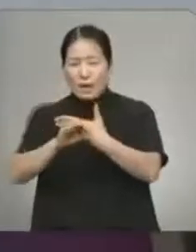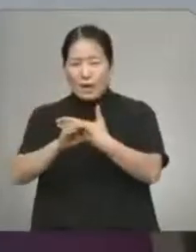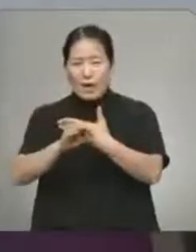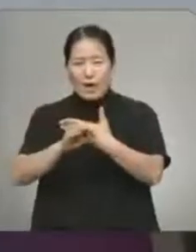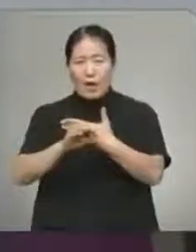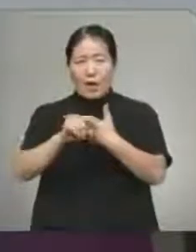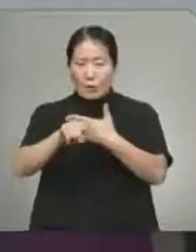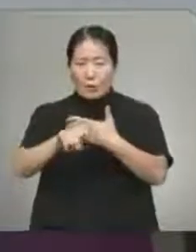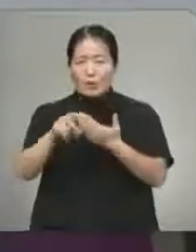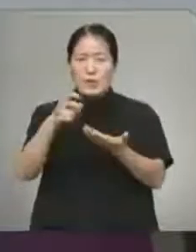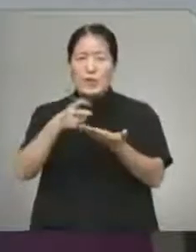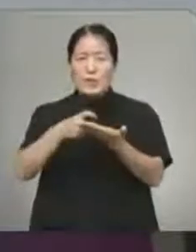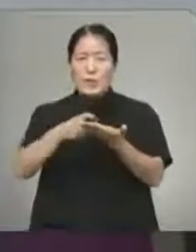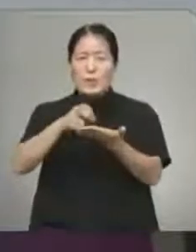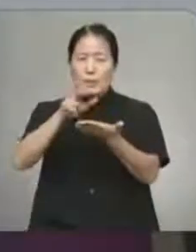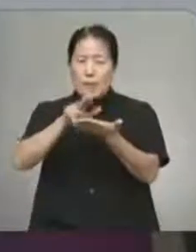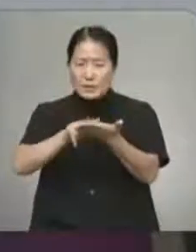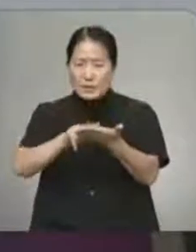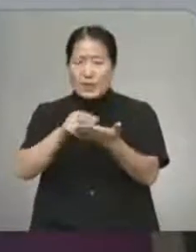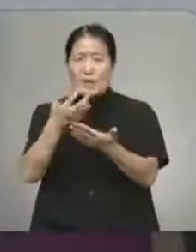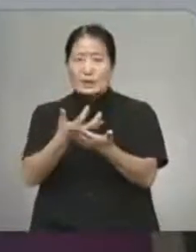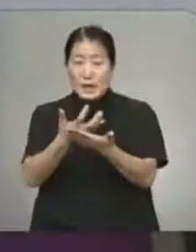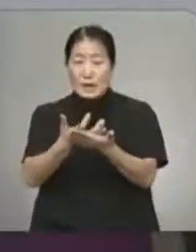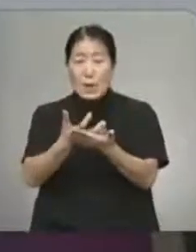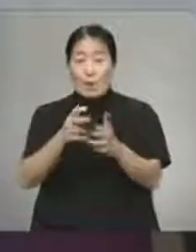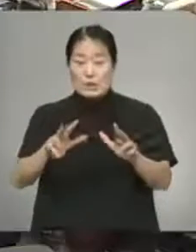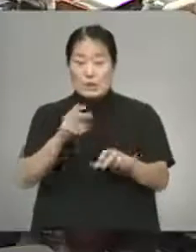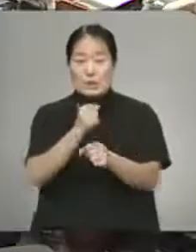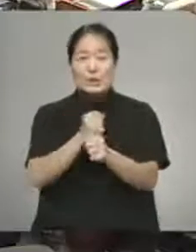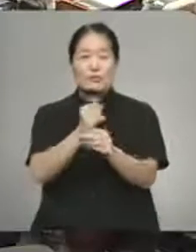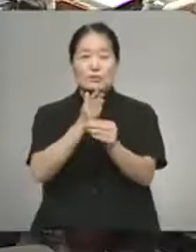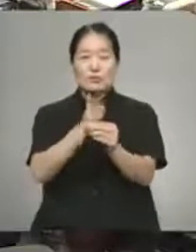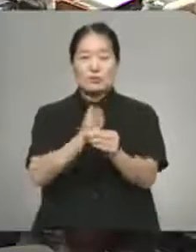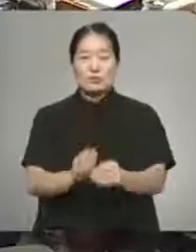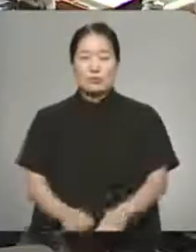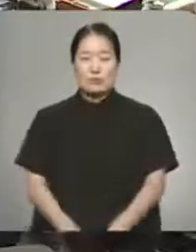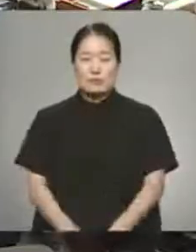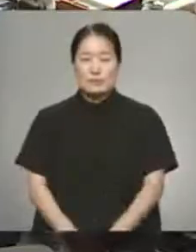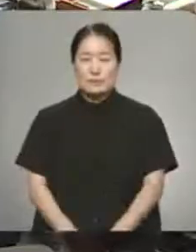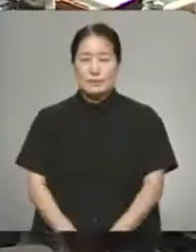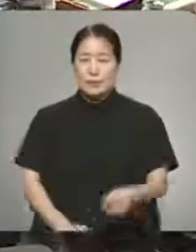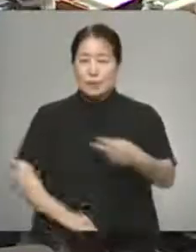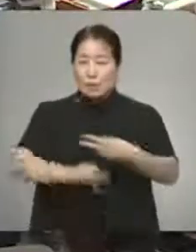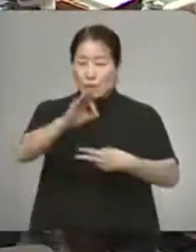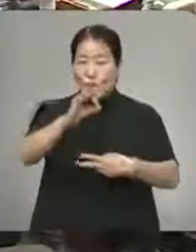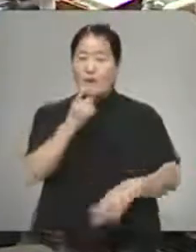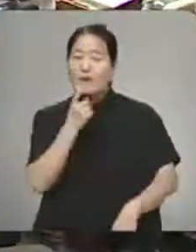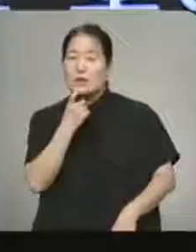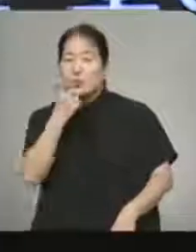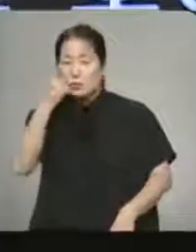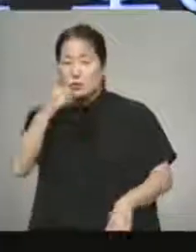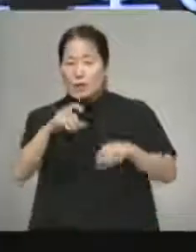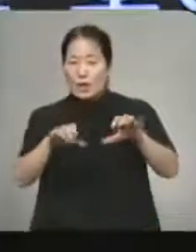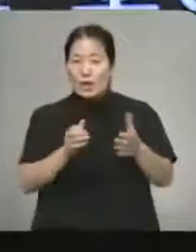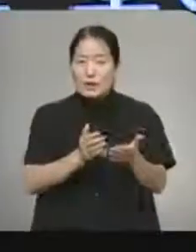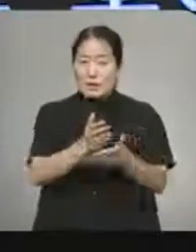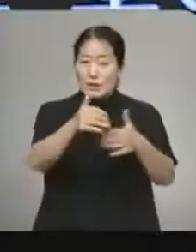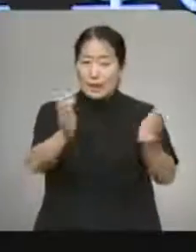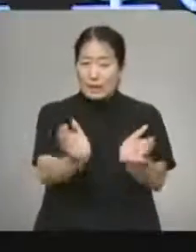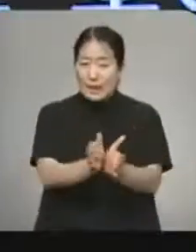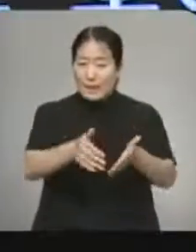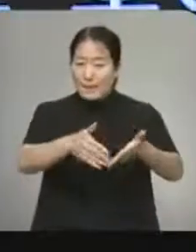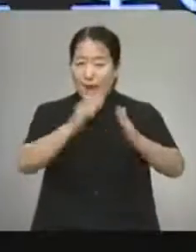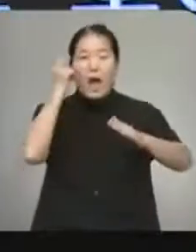그걸 입법 내는데 입법 할 수 있는 그런 자료를 만드는 중입니다 동 의 시와 속초시 등도 전담부서를 꿀이